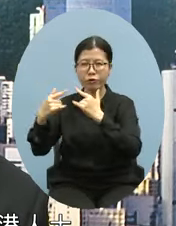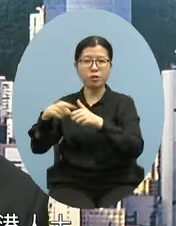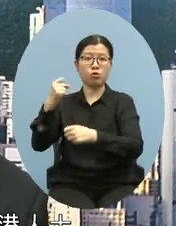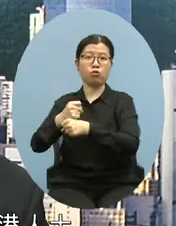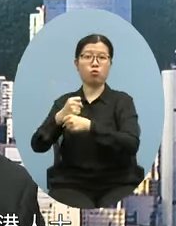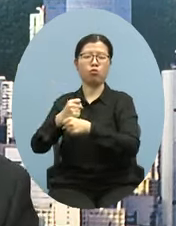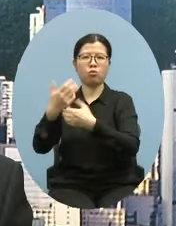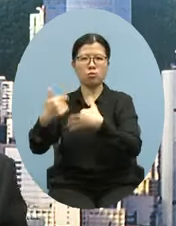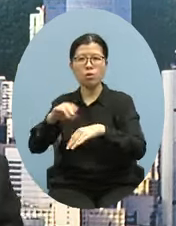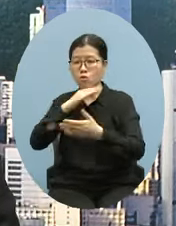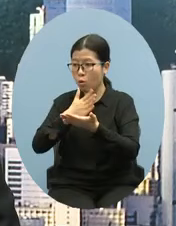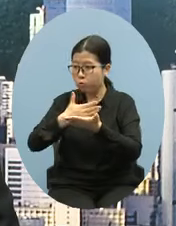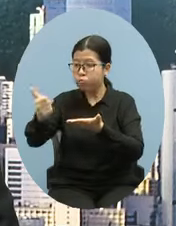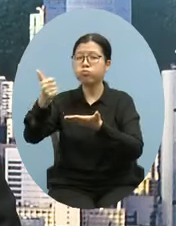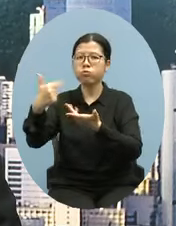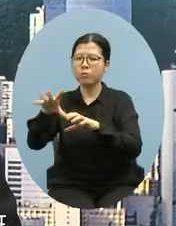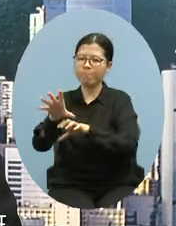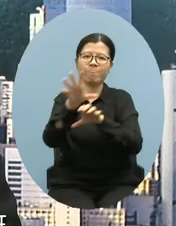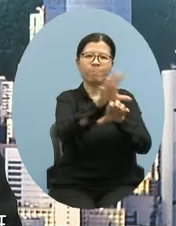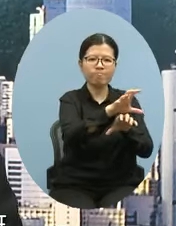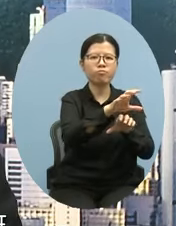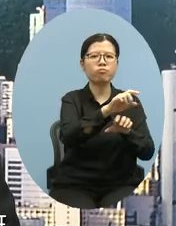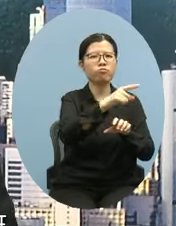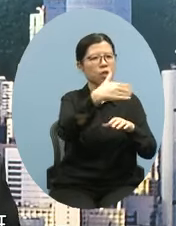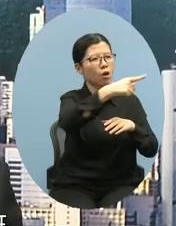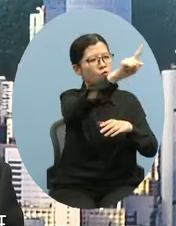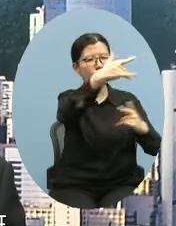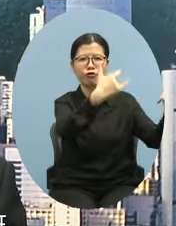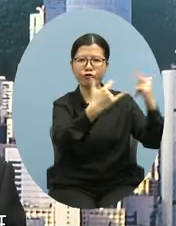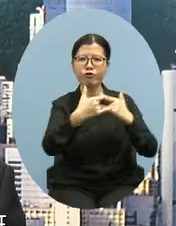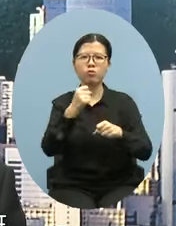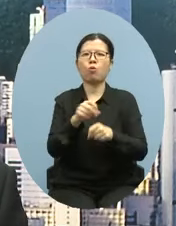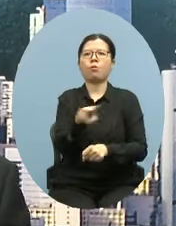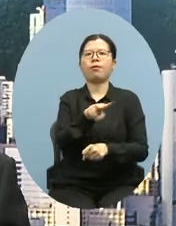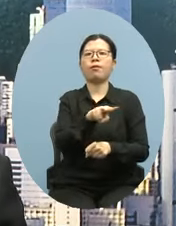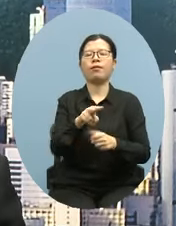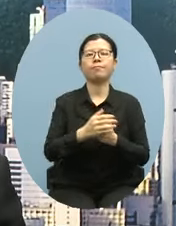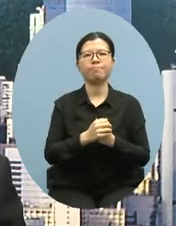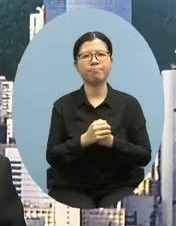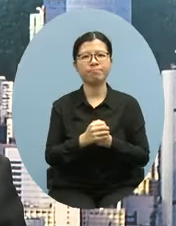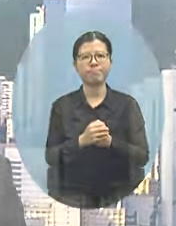嘢。咁然後如果一切順利嘅話咧，我哋會推展到其他嘅航班嘅。